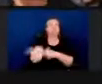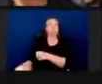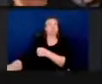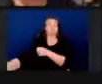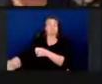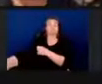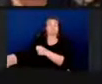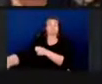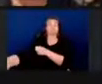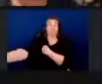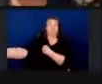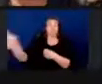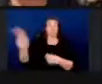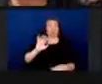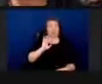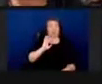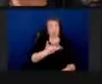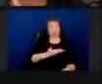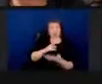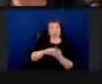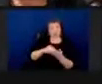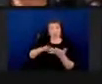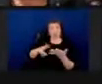kutokana na program zetu.